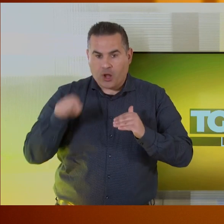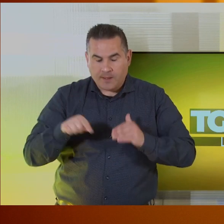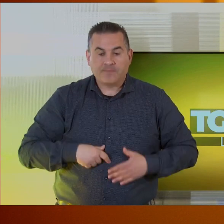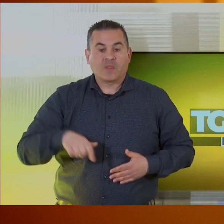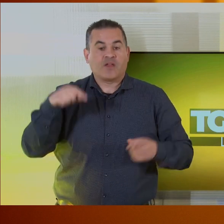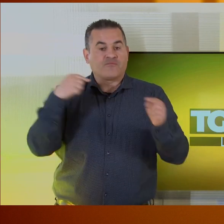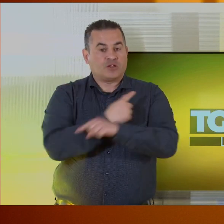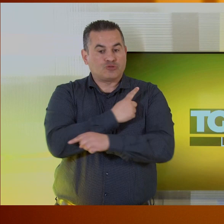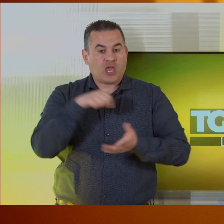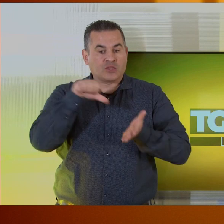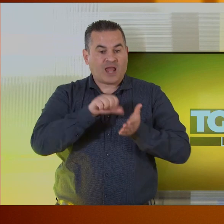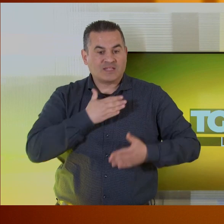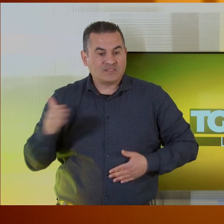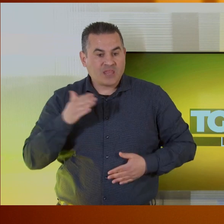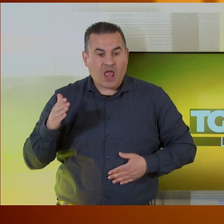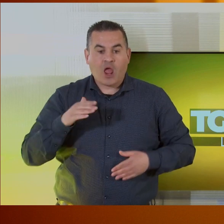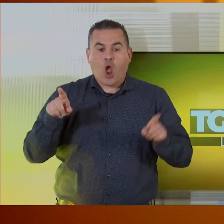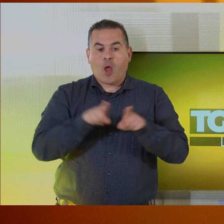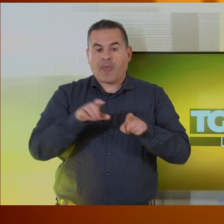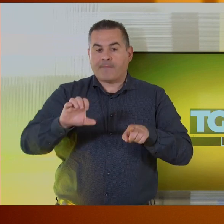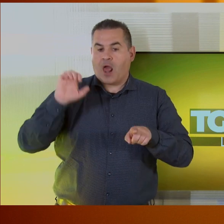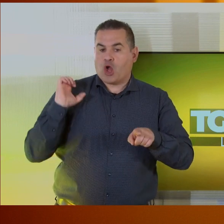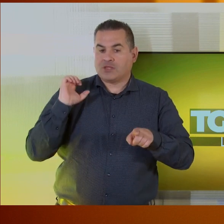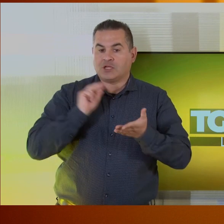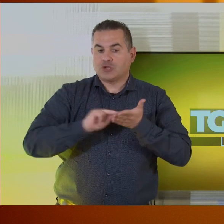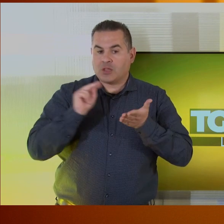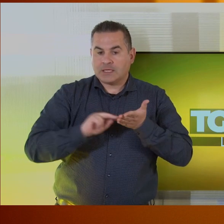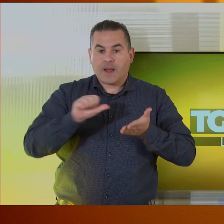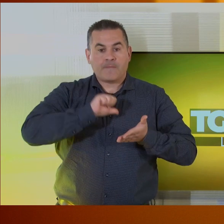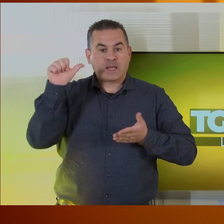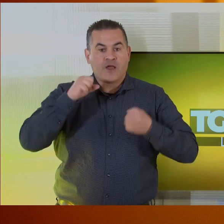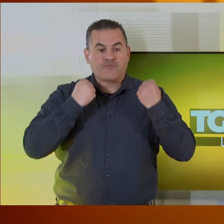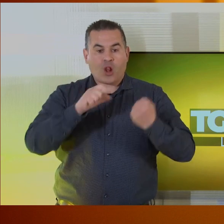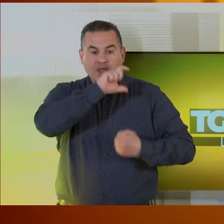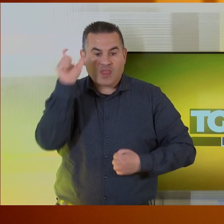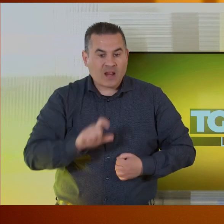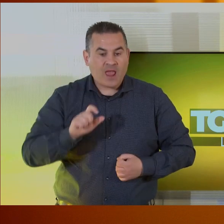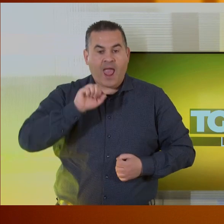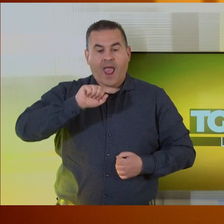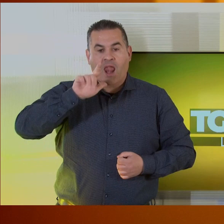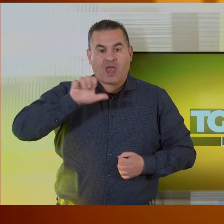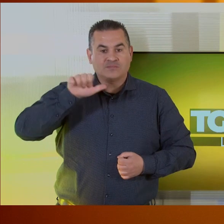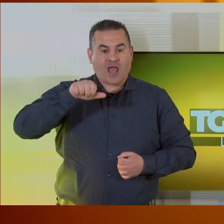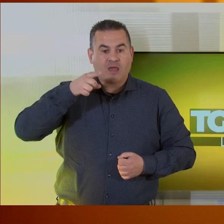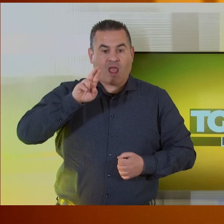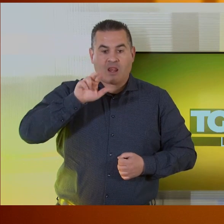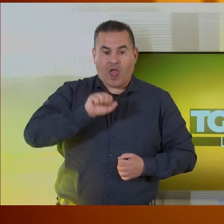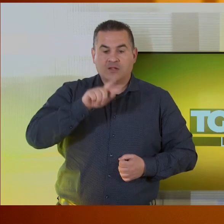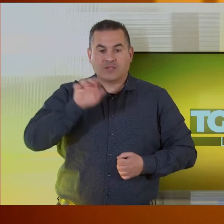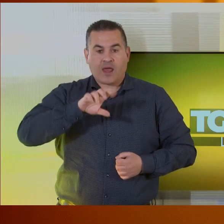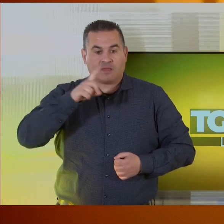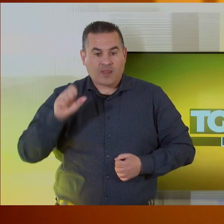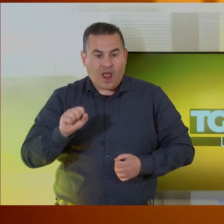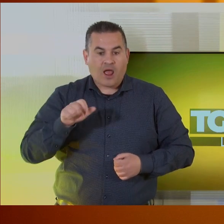dimissionario dell'esecutivo Solinas, e l'assessore del turismo sardista Gianni Chessa, terzo incomodo l'avvocato cagliaritano Giuseppe Fares, già